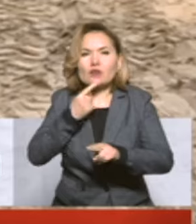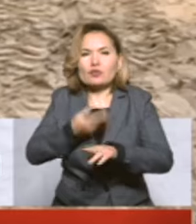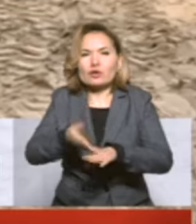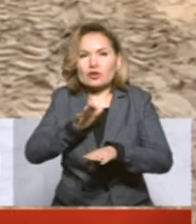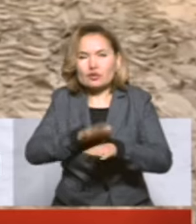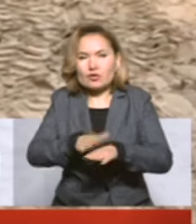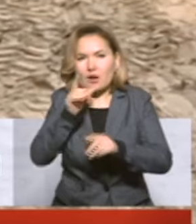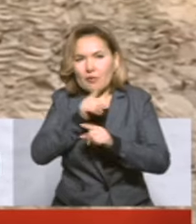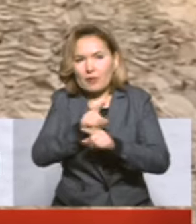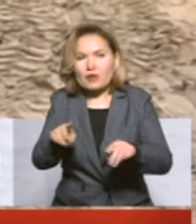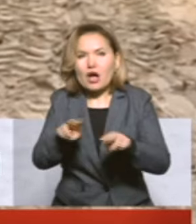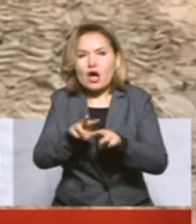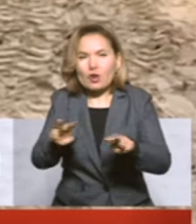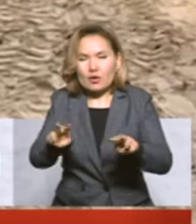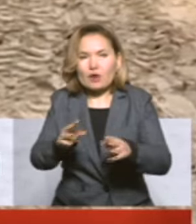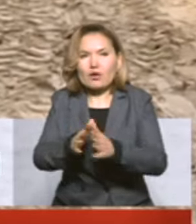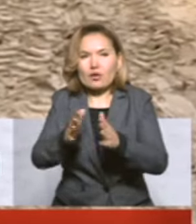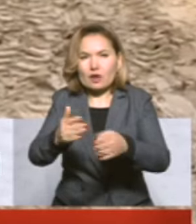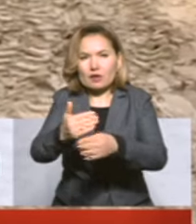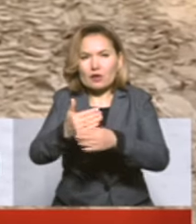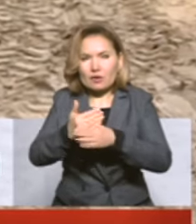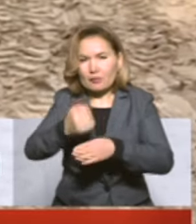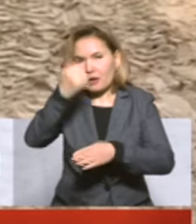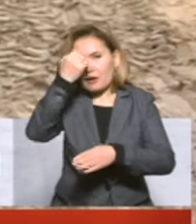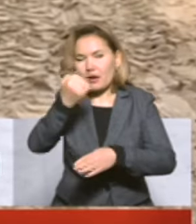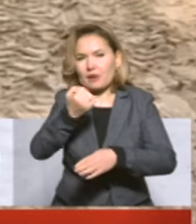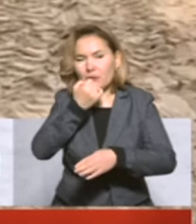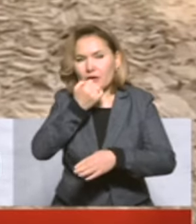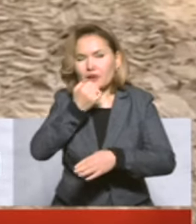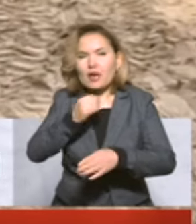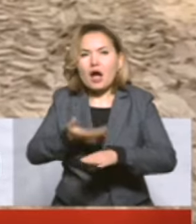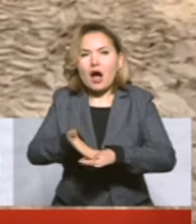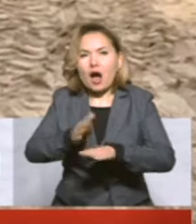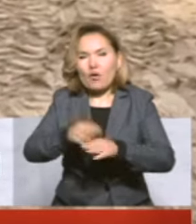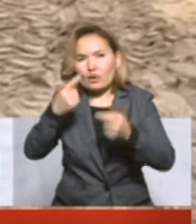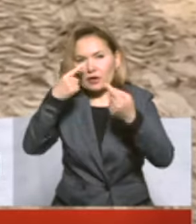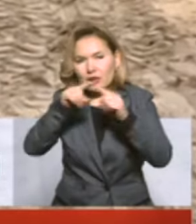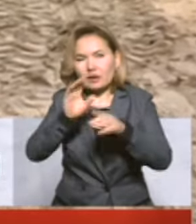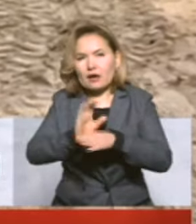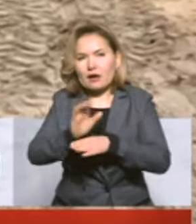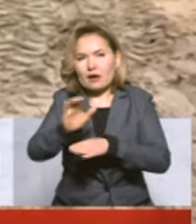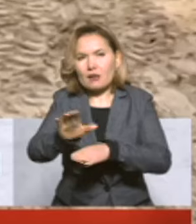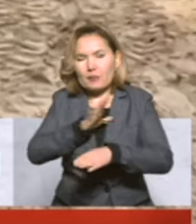заманында үкіметтің қамқорлығын көріп отырмыз, көрсетіп отқан ауыр техникаларын жіберіп міне